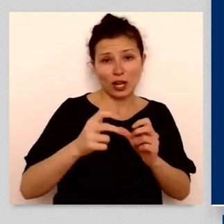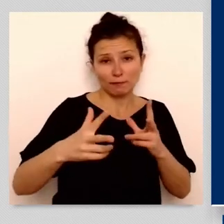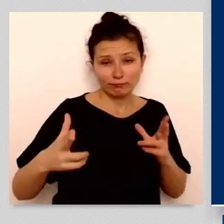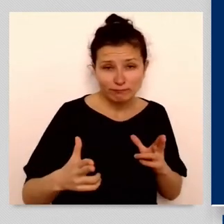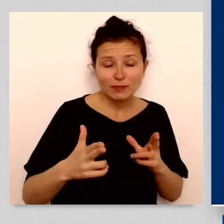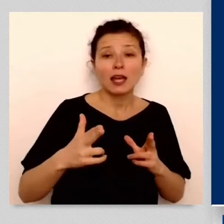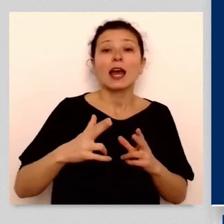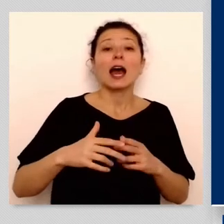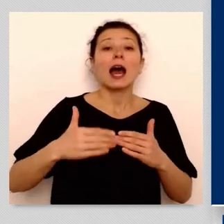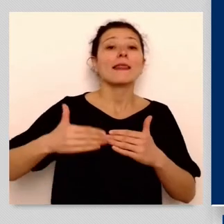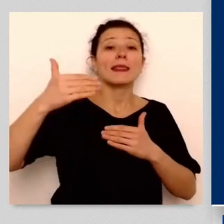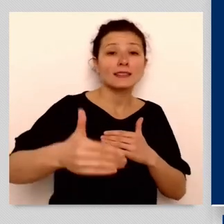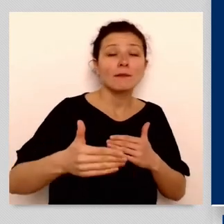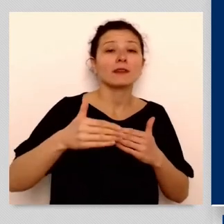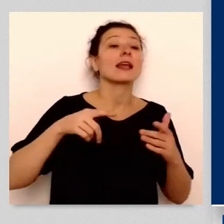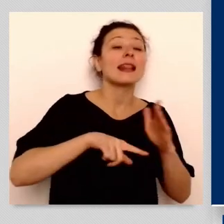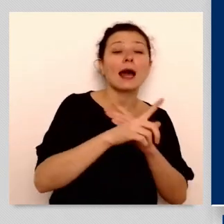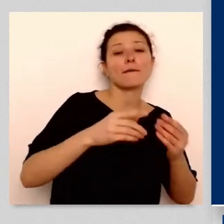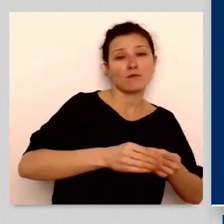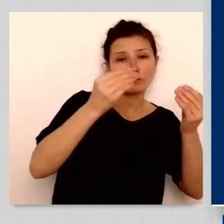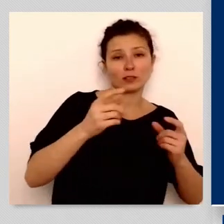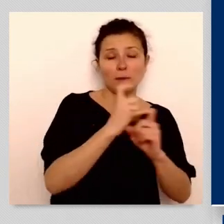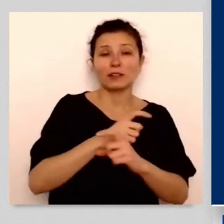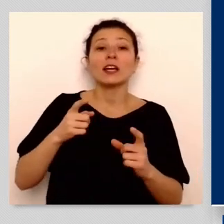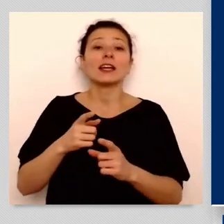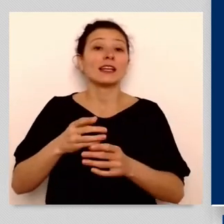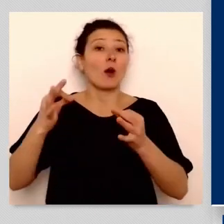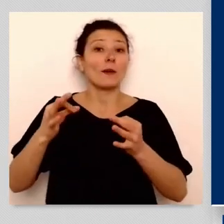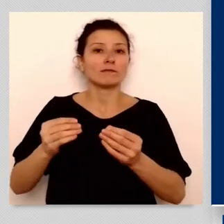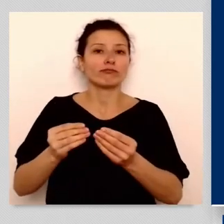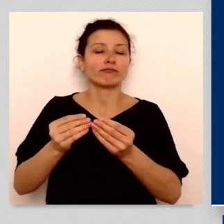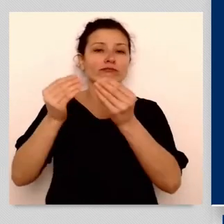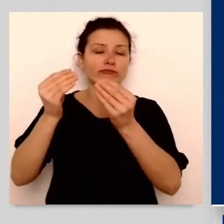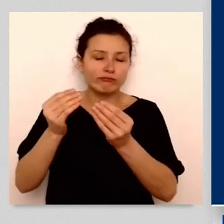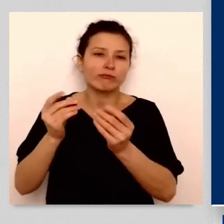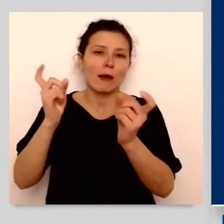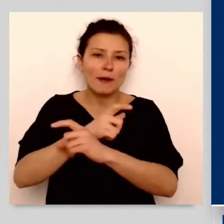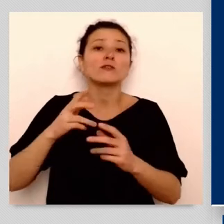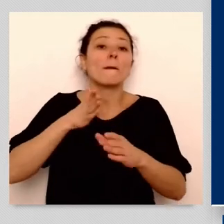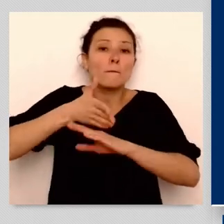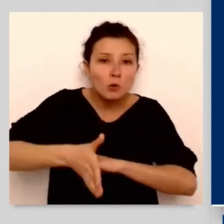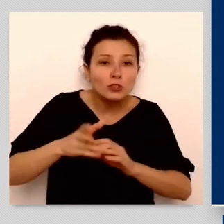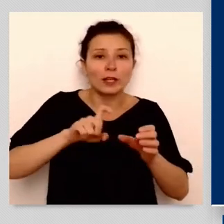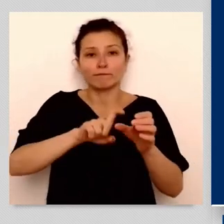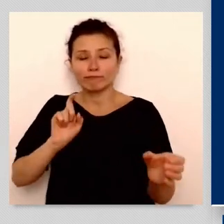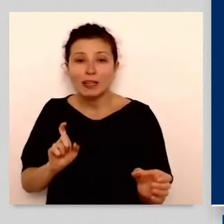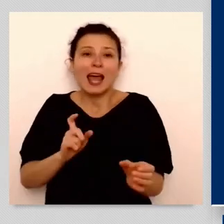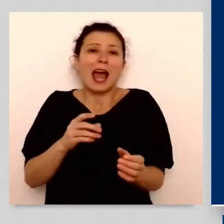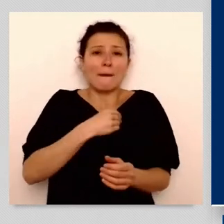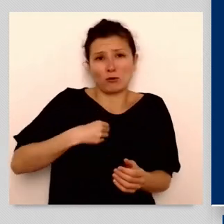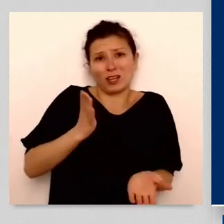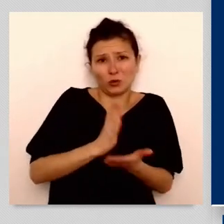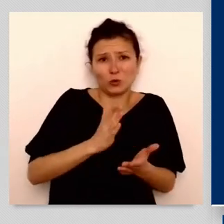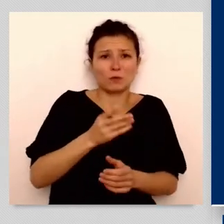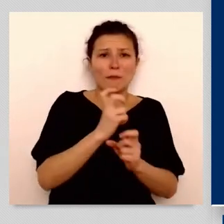dekady dla państw rozwijających się. Polska nominalnie jest państwem rozwiniętym, w związku z czym z tego by wynikało, że powinna odejść od węgla do